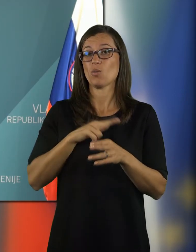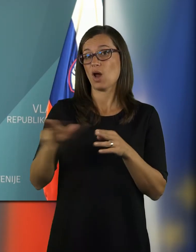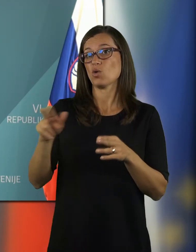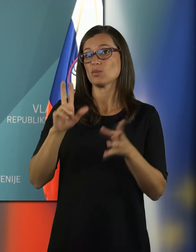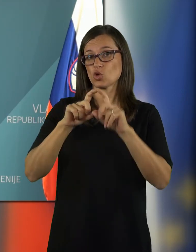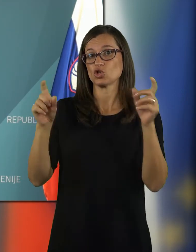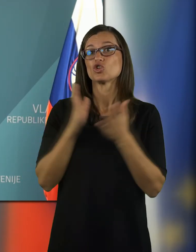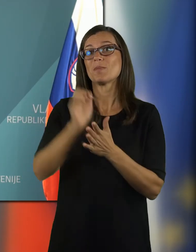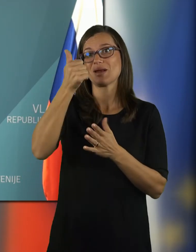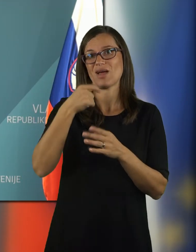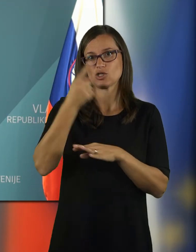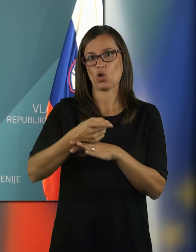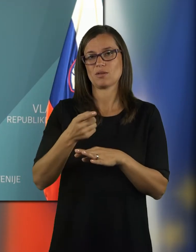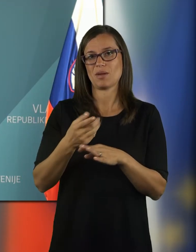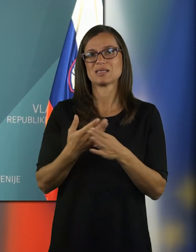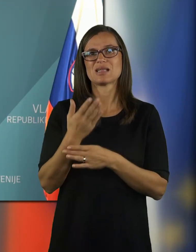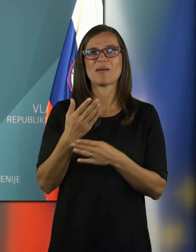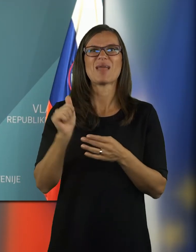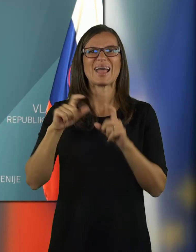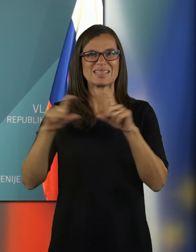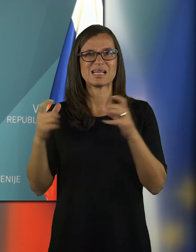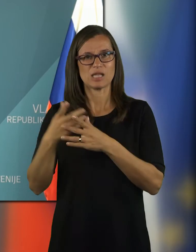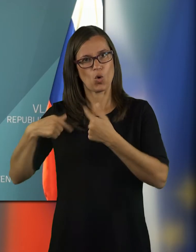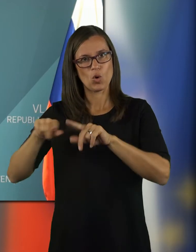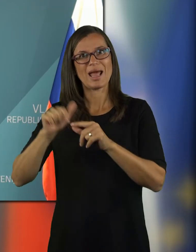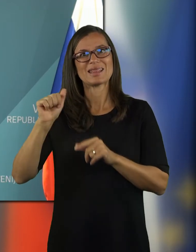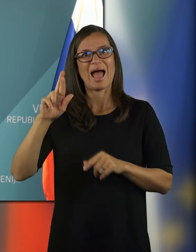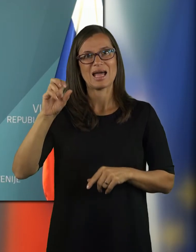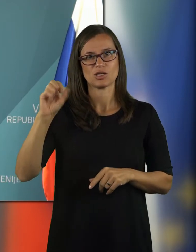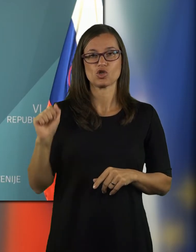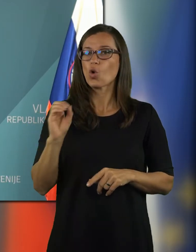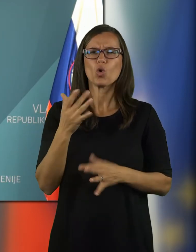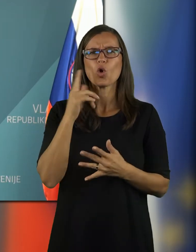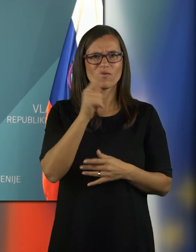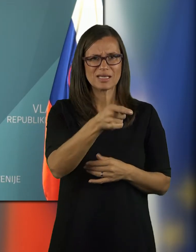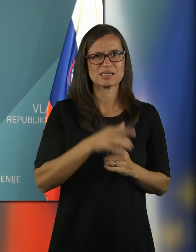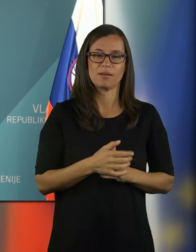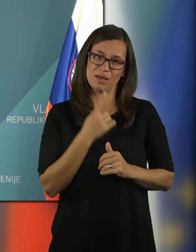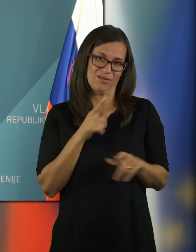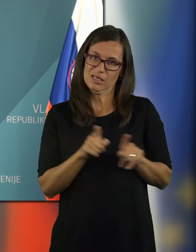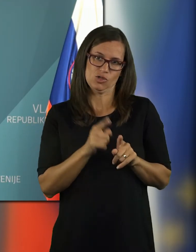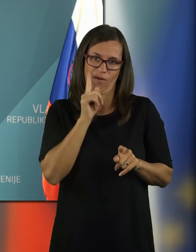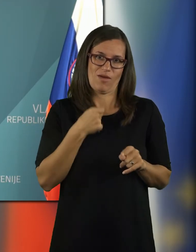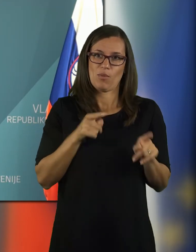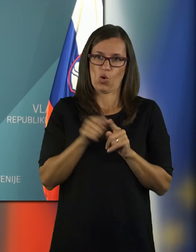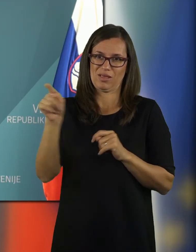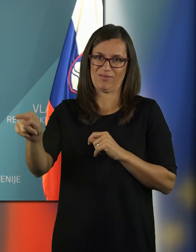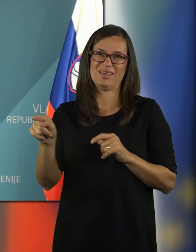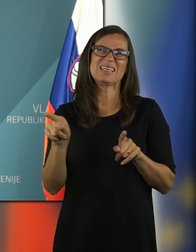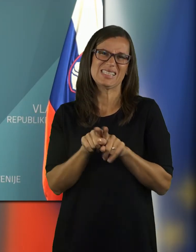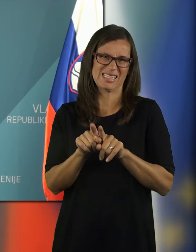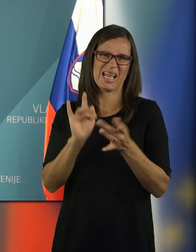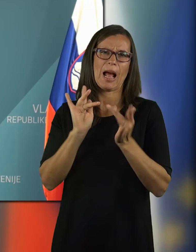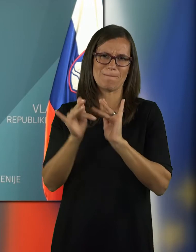prva tožba zoper direkcijo za vode in ARSO. Vi kaj veste o tem? Je to zdaj toliko kot vi iz istega